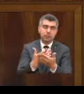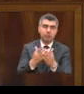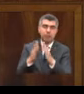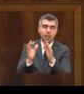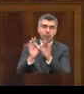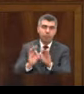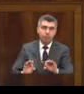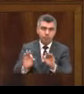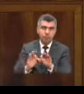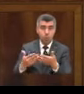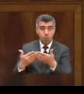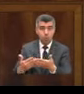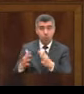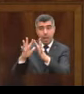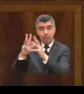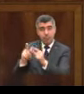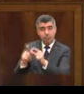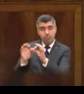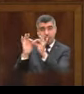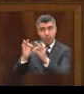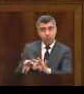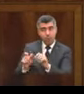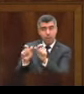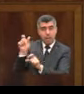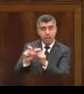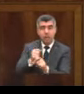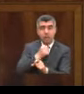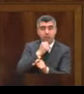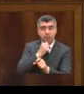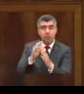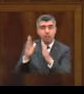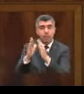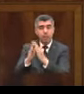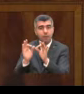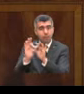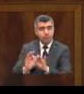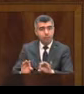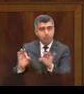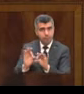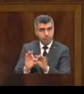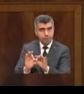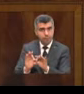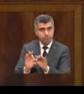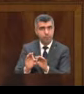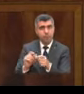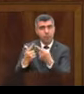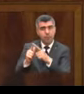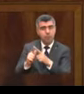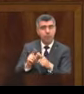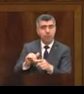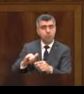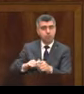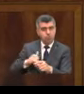العدد الإجمالي ديال الأشخاص اللي هما في مؤسسات الرعاية الاجتماعية، اللي كنتكلم على مؤسسات الرعاية الاجتماعية يعني بمختلف أصنافها، اللي